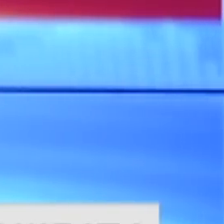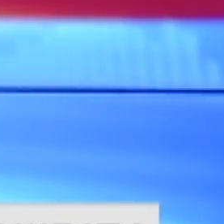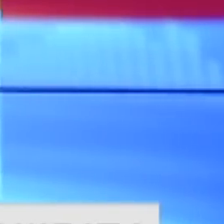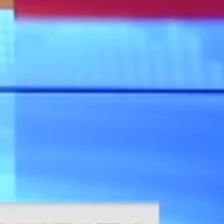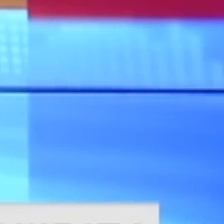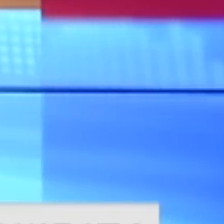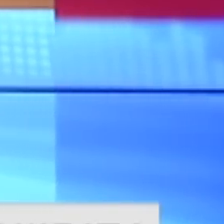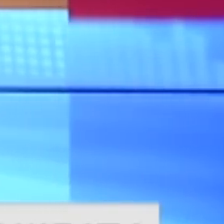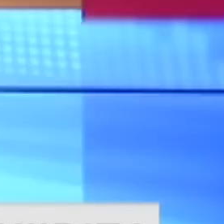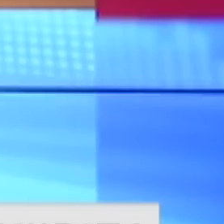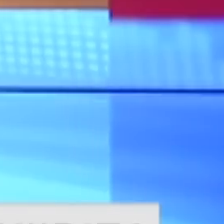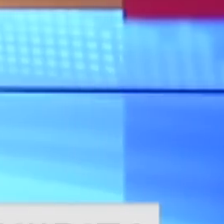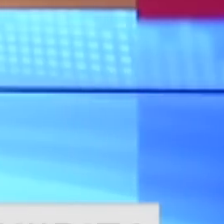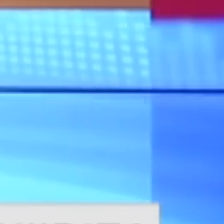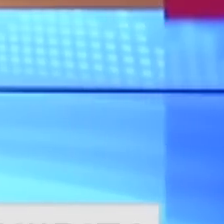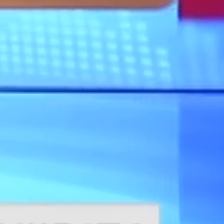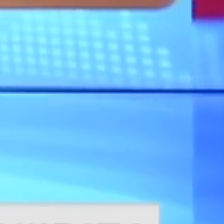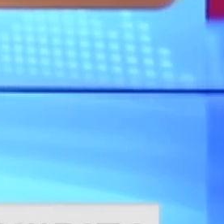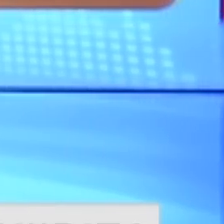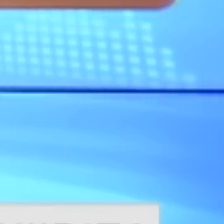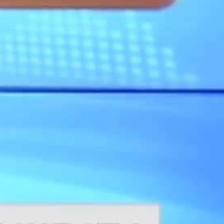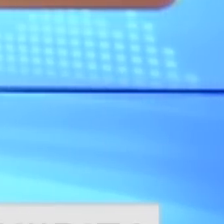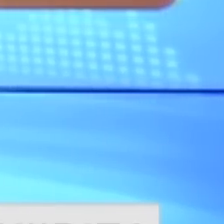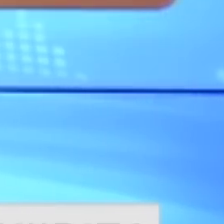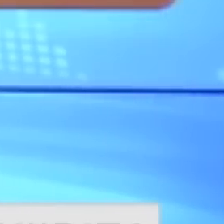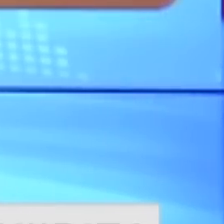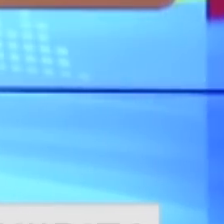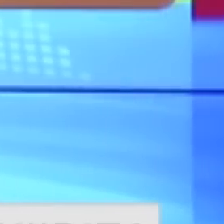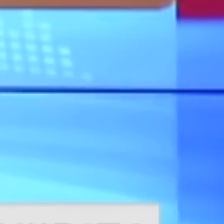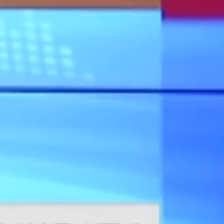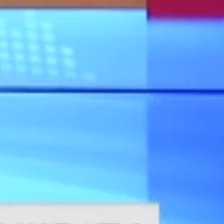aho mu karere ka Rubavu mu burengerazuba bw'u Rwanda Jean Pierre Kagabo